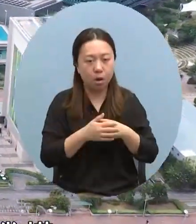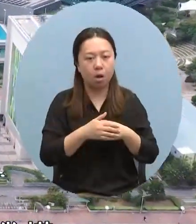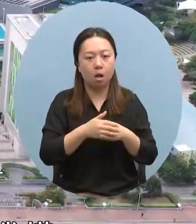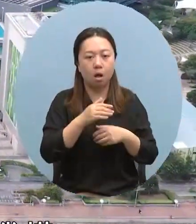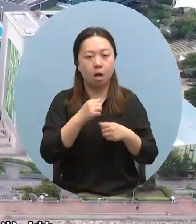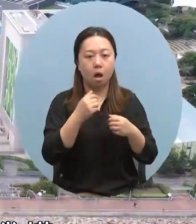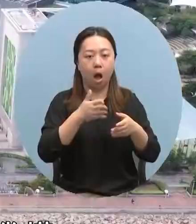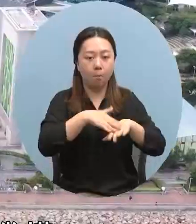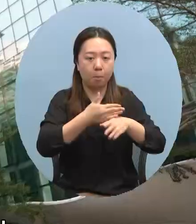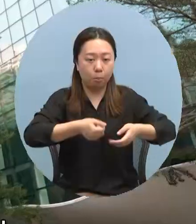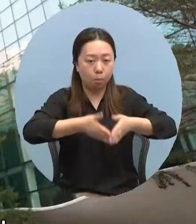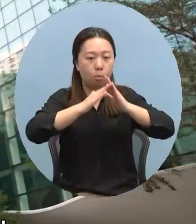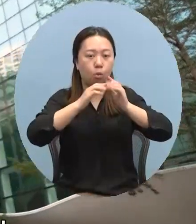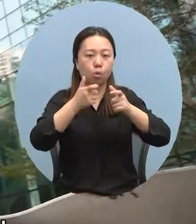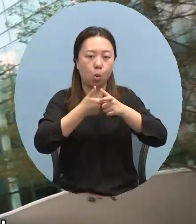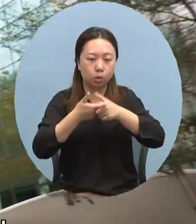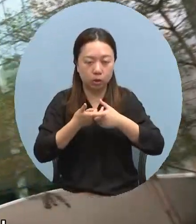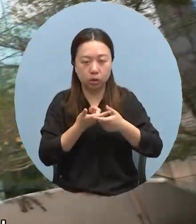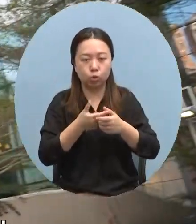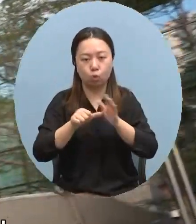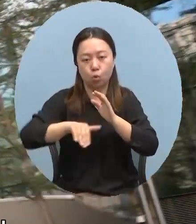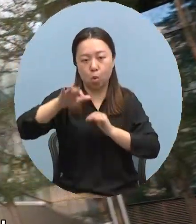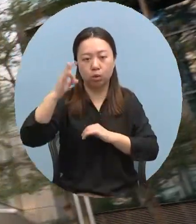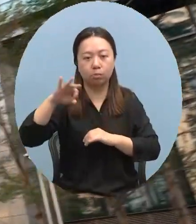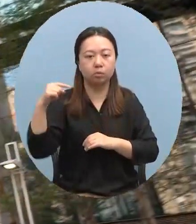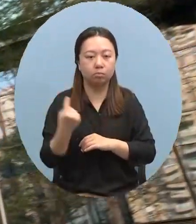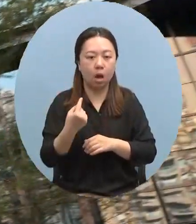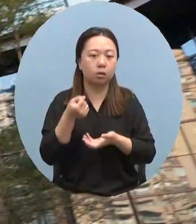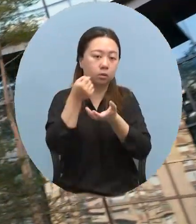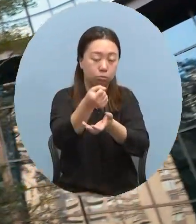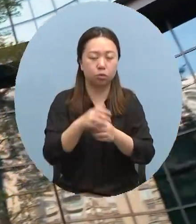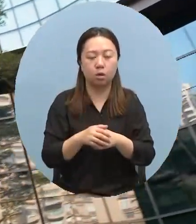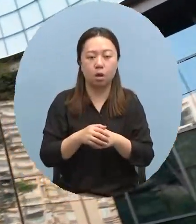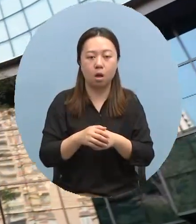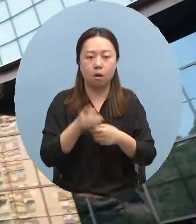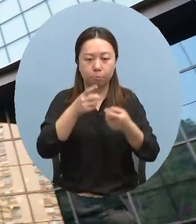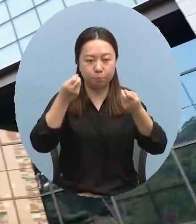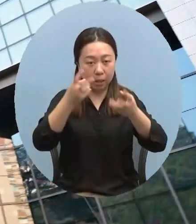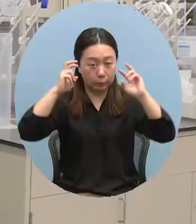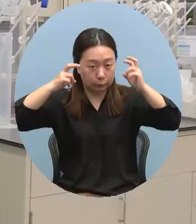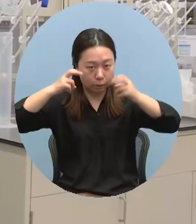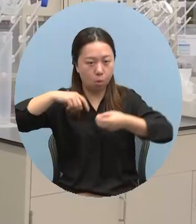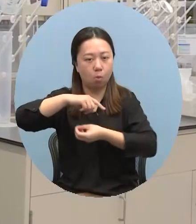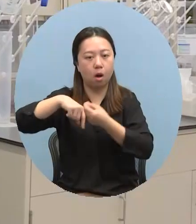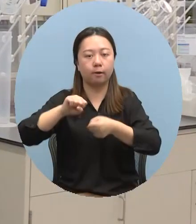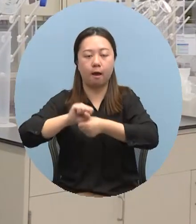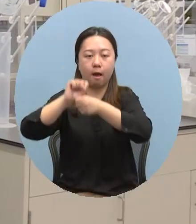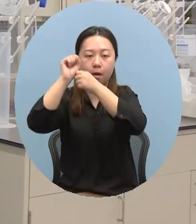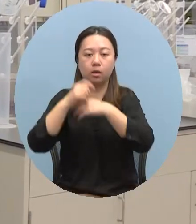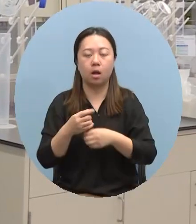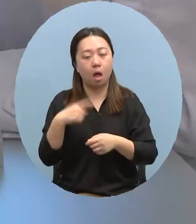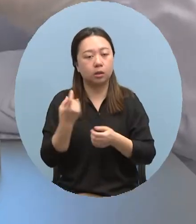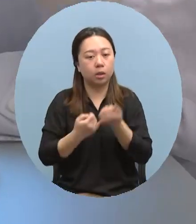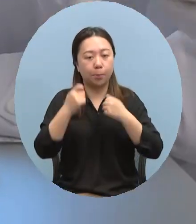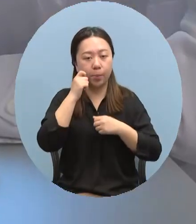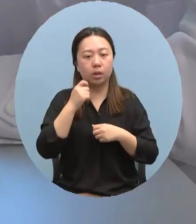創企業服務機構提供最高3000萬元資助，以豐富初創生態圈。生命健康科技方